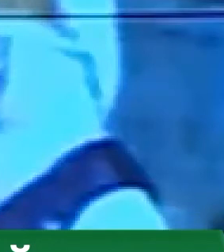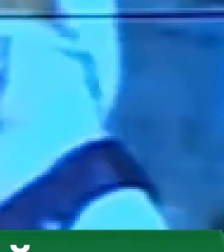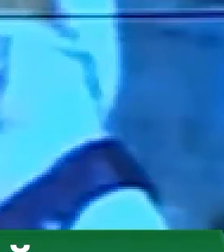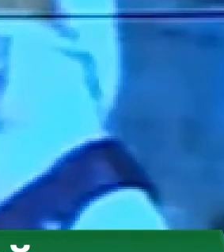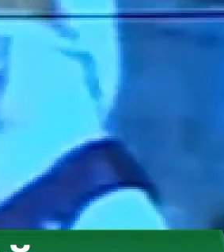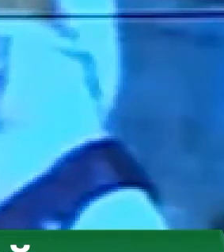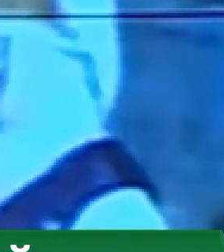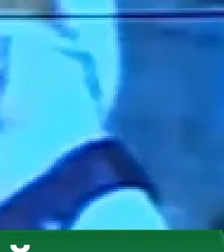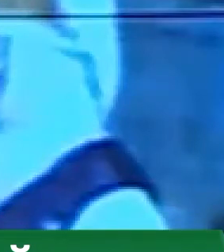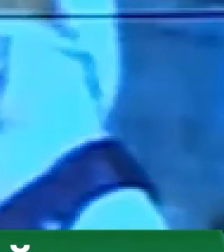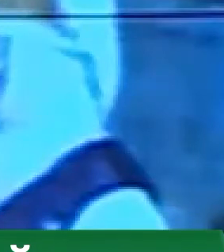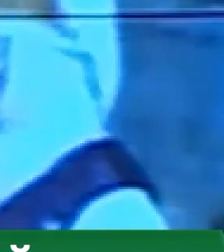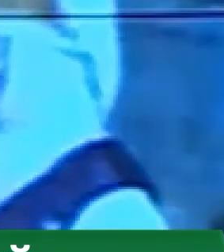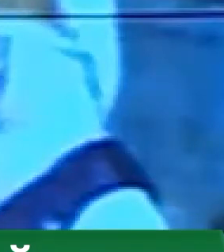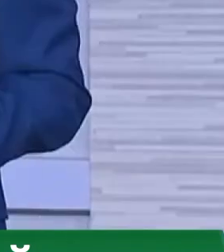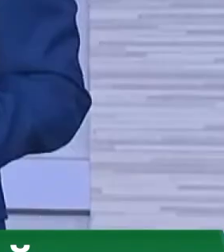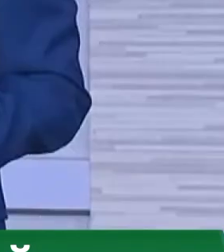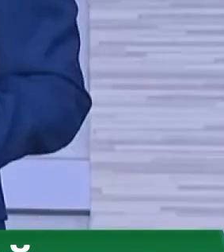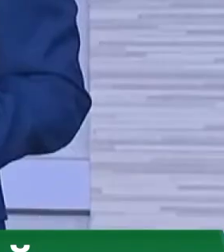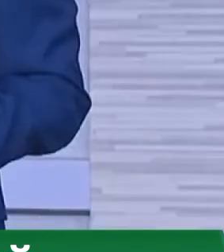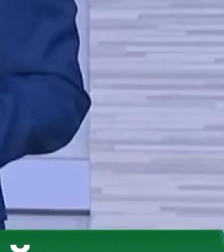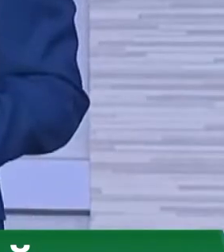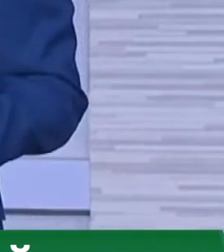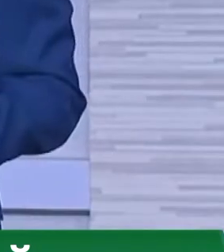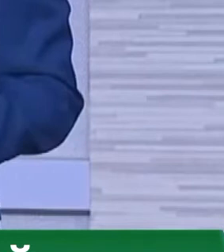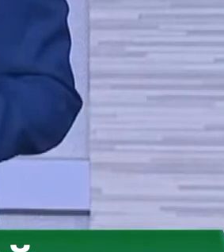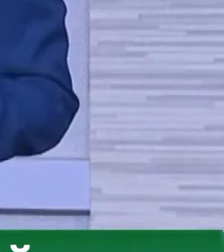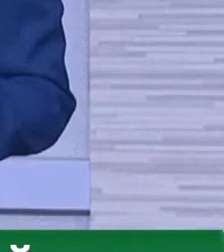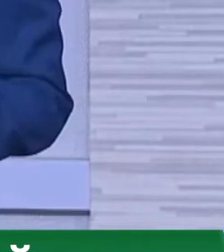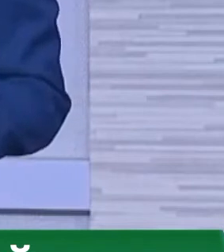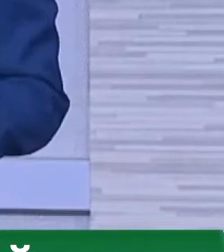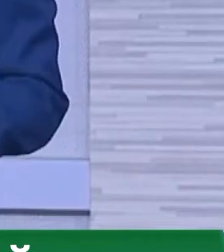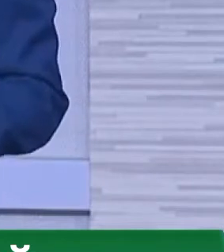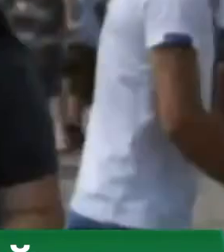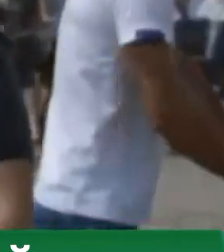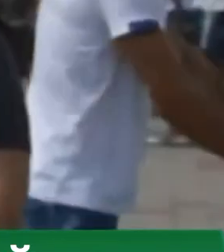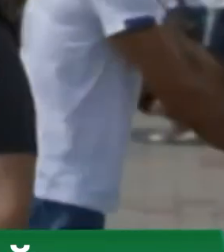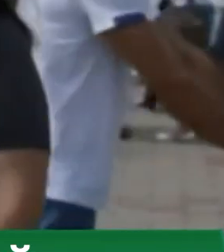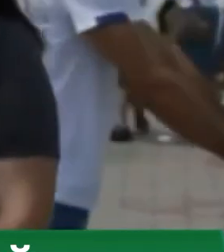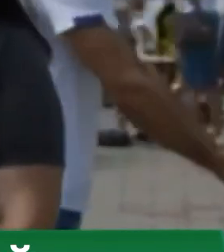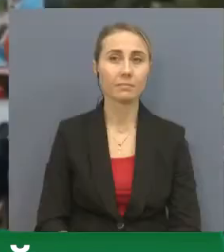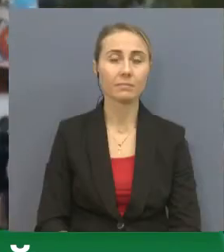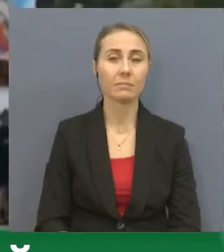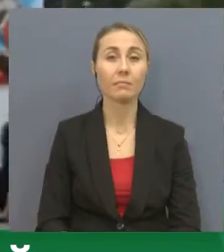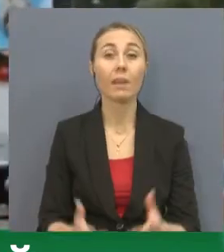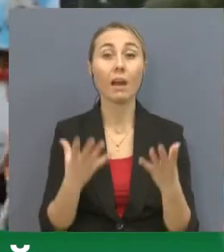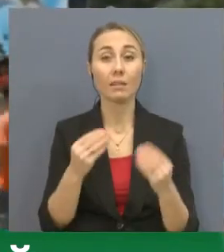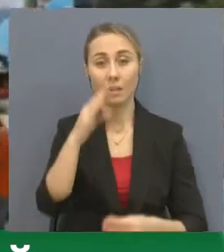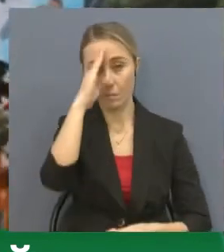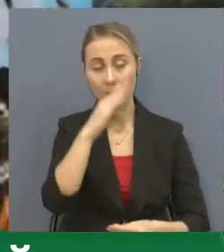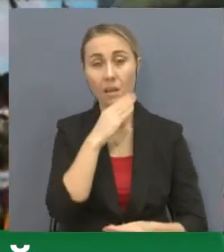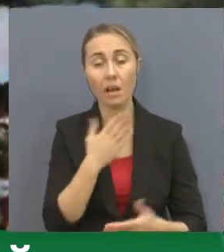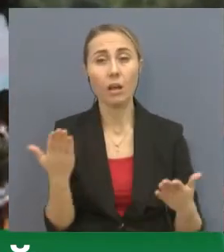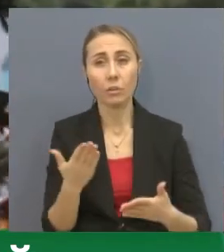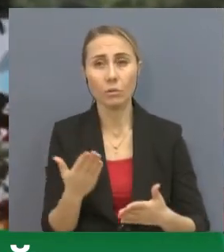помады всех гонсало сулама маркс деньгу на фобосе jill valentine джоанну ларка натолкнет день отца который широко отмечается